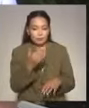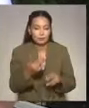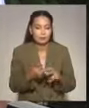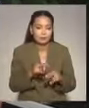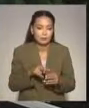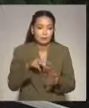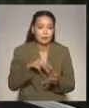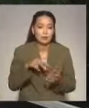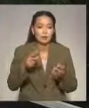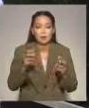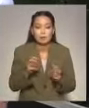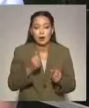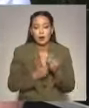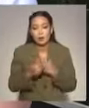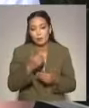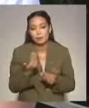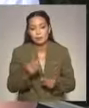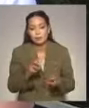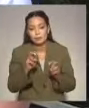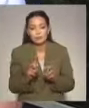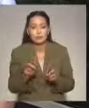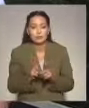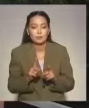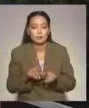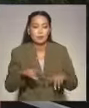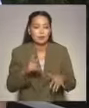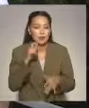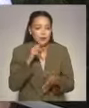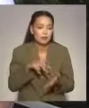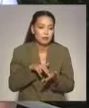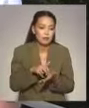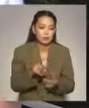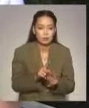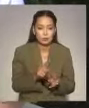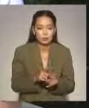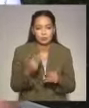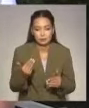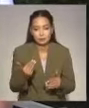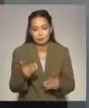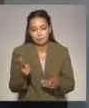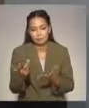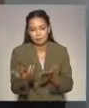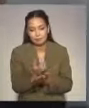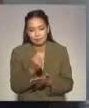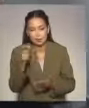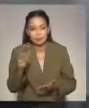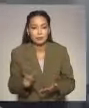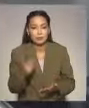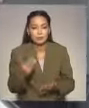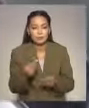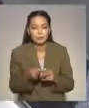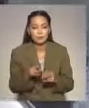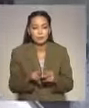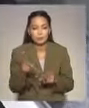емес. Веложолмен мүгедектер арбасына міну үшін шаршайсыз, ал мынау ыңғайлы деп ойлаймын. Жарнамалардан табылды. Сәулеге жолдасы